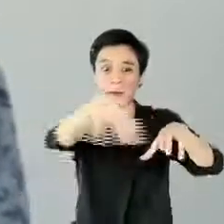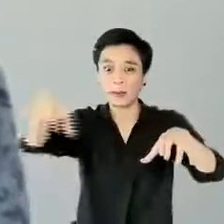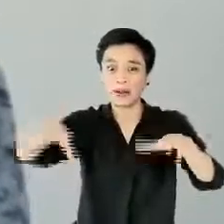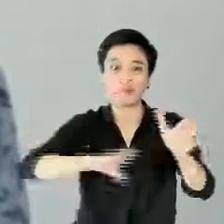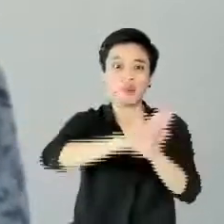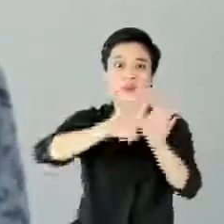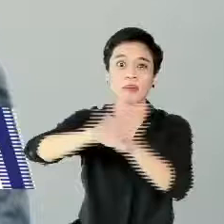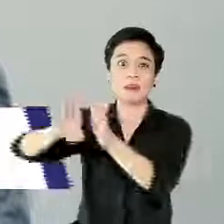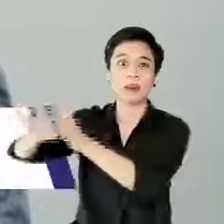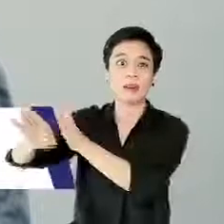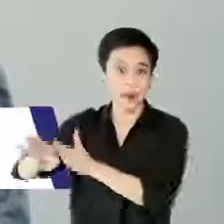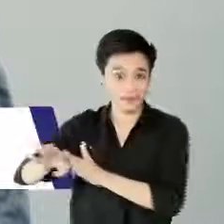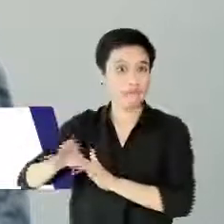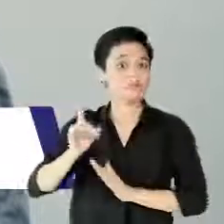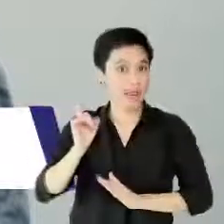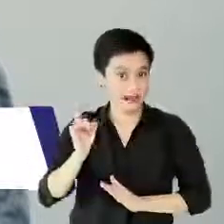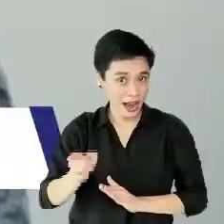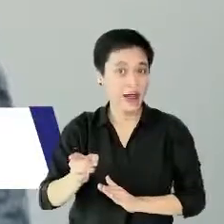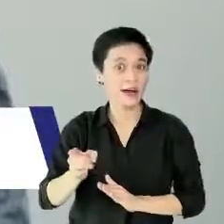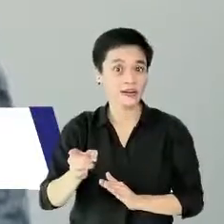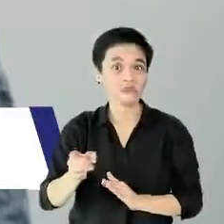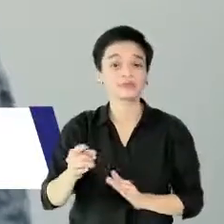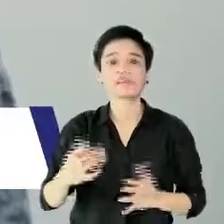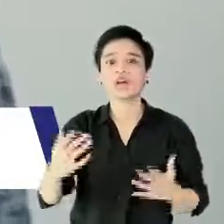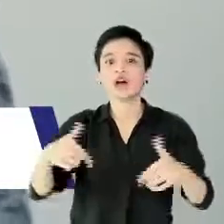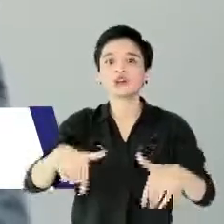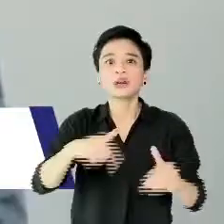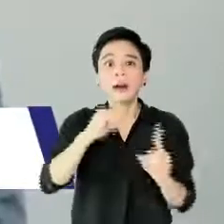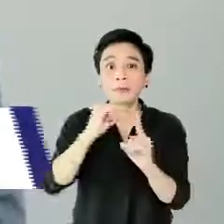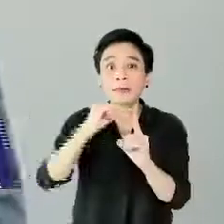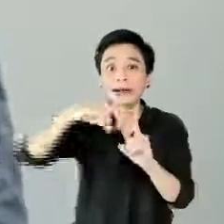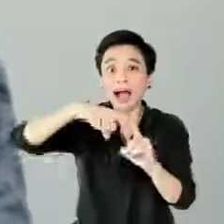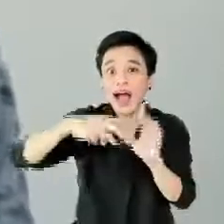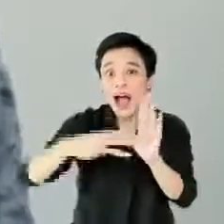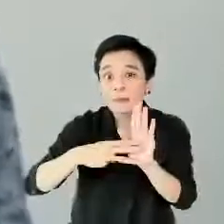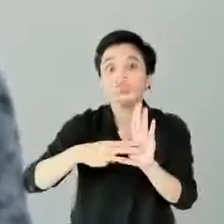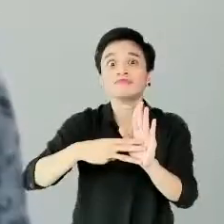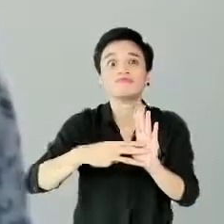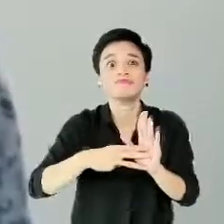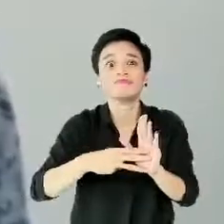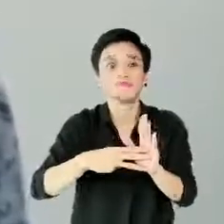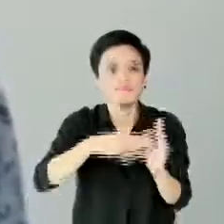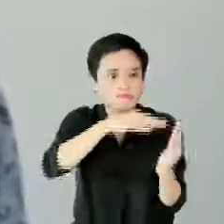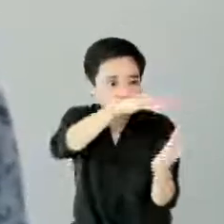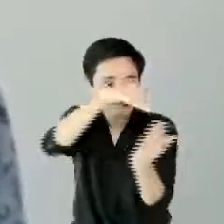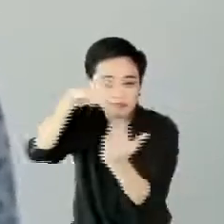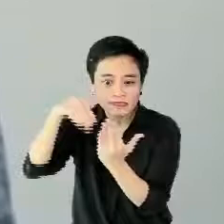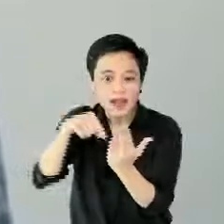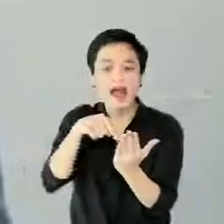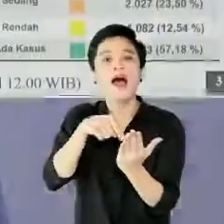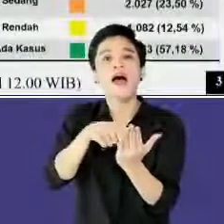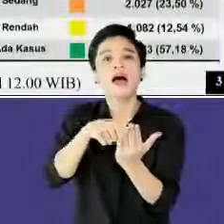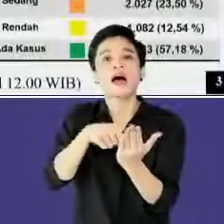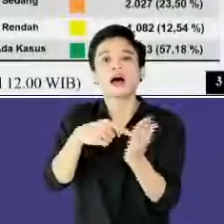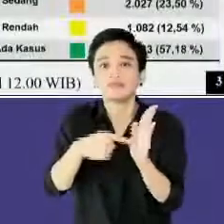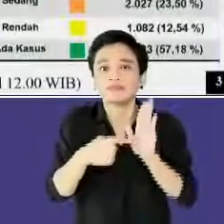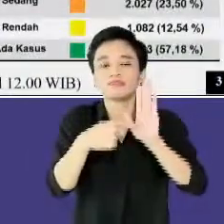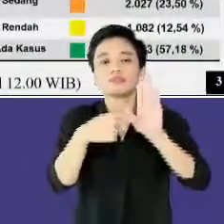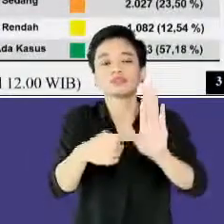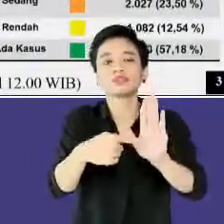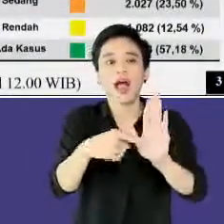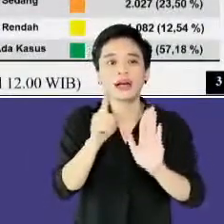data penemuanya PPKI mikronya juga ke wilayah zona yang